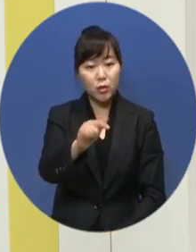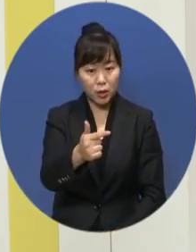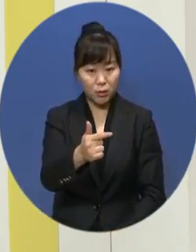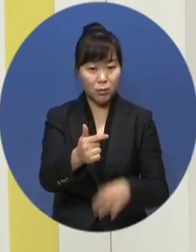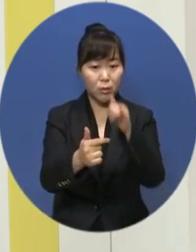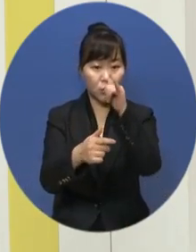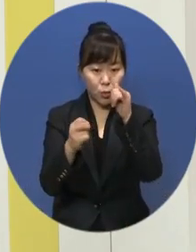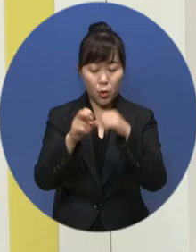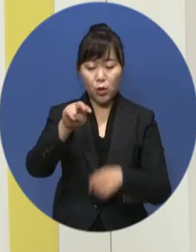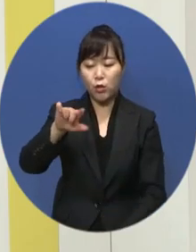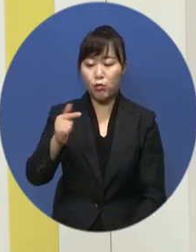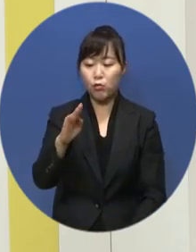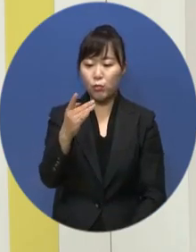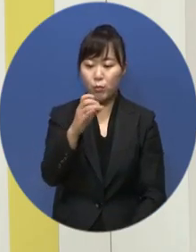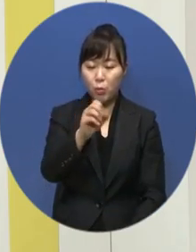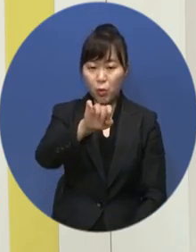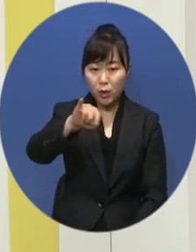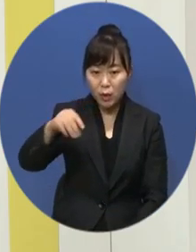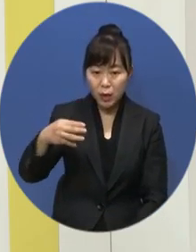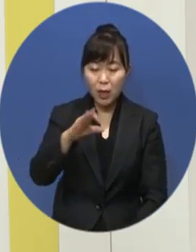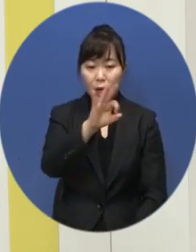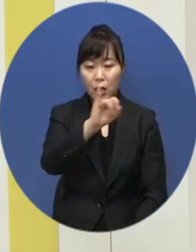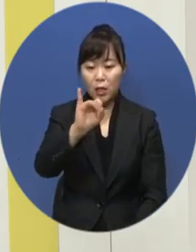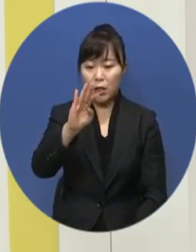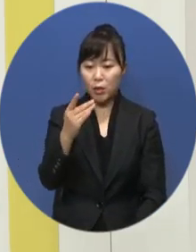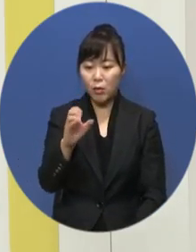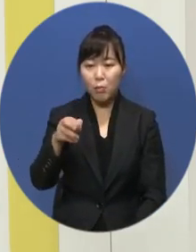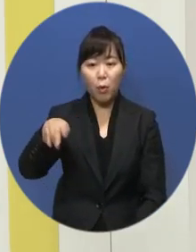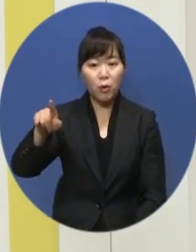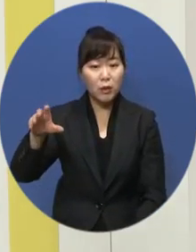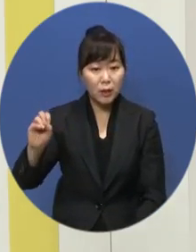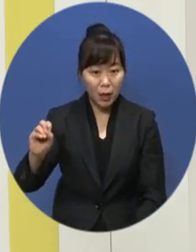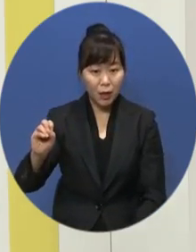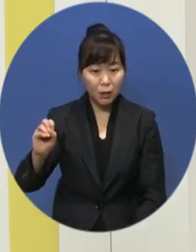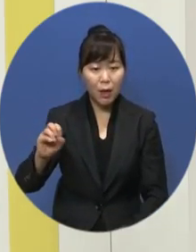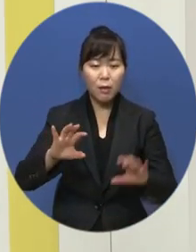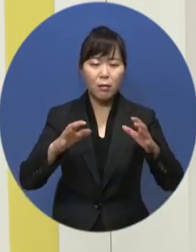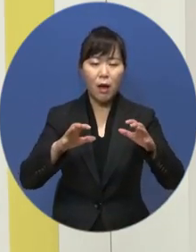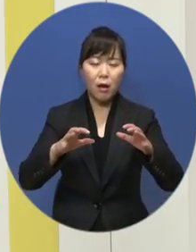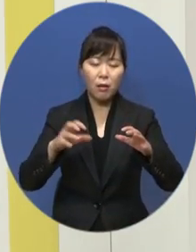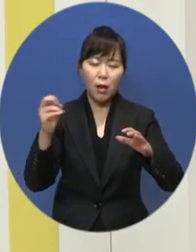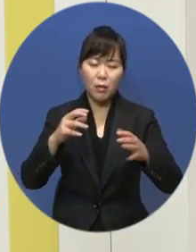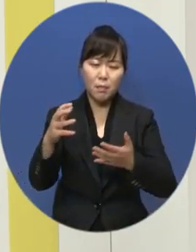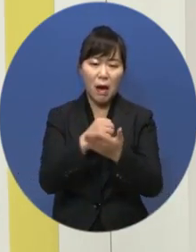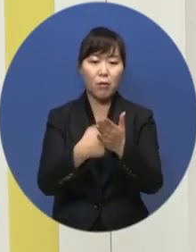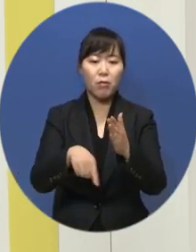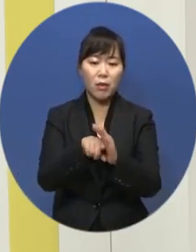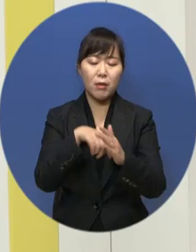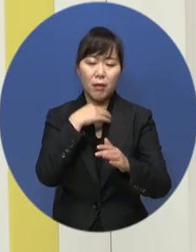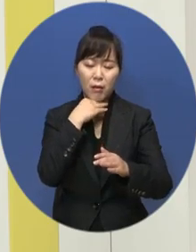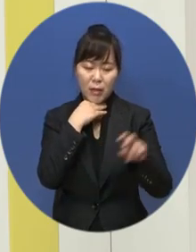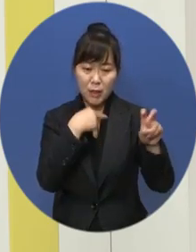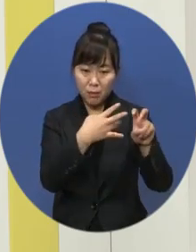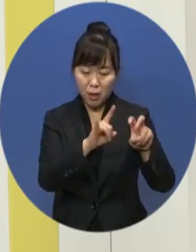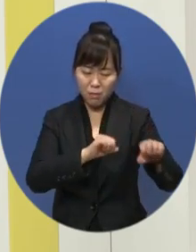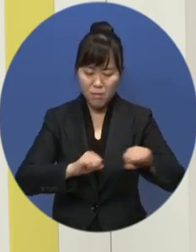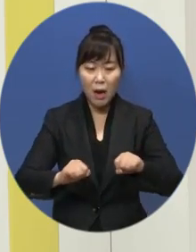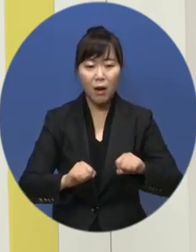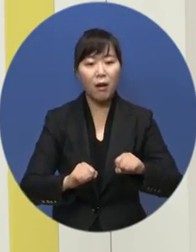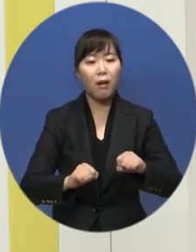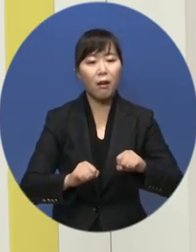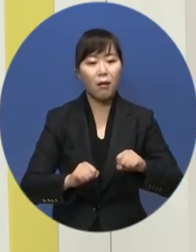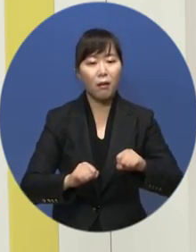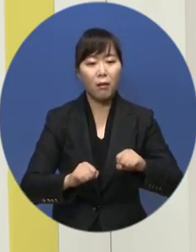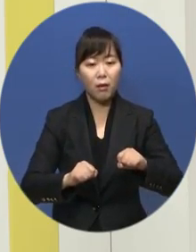있었고 윤봉길 이봉창 의사가 나라를 찾기 위해 20대에 거사를 했죠.